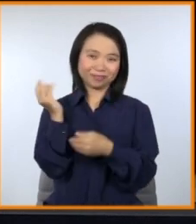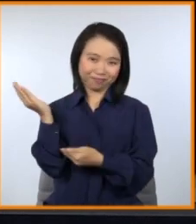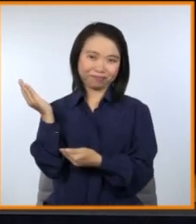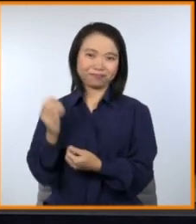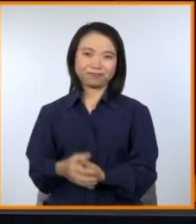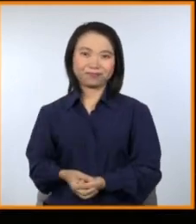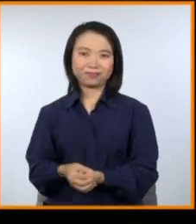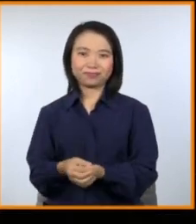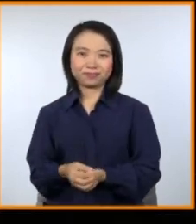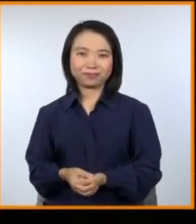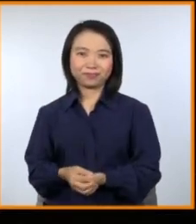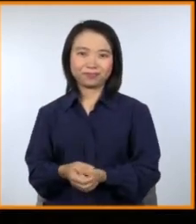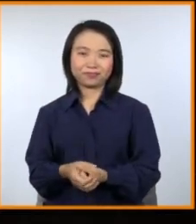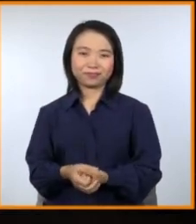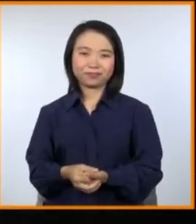มกันด้วยค่ะ